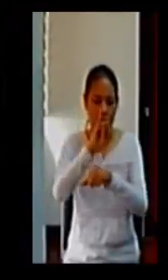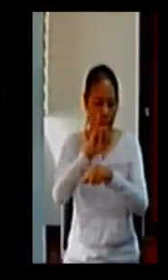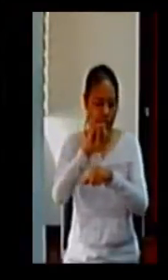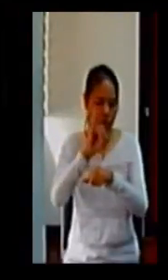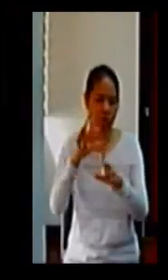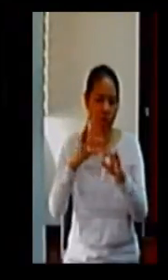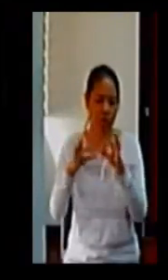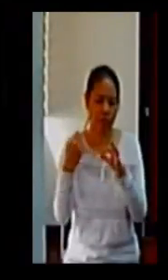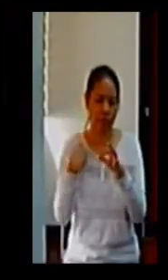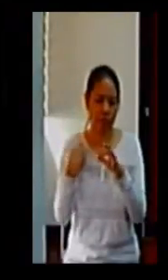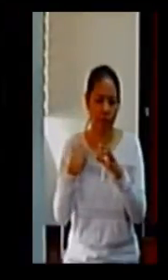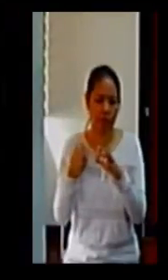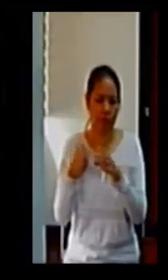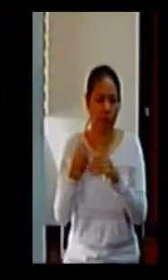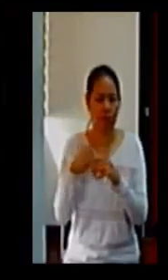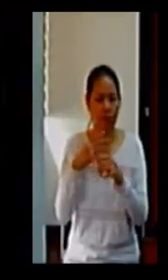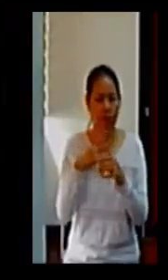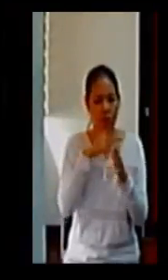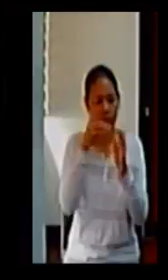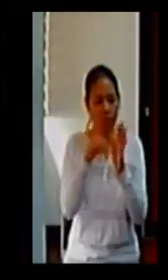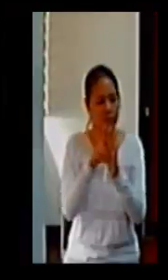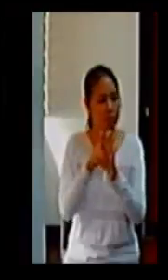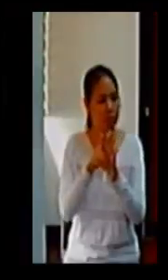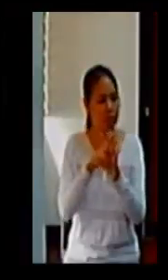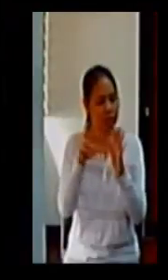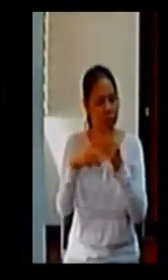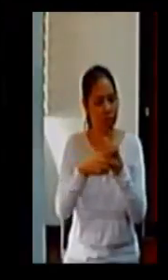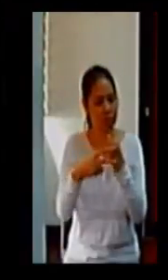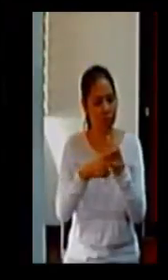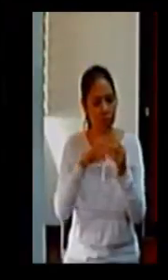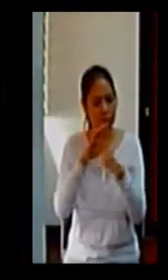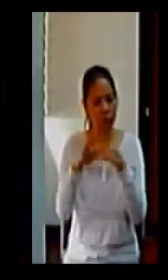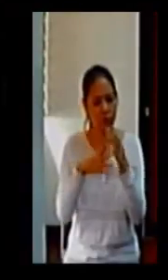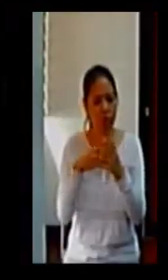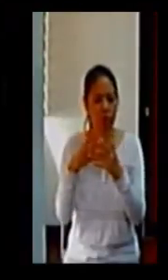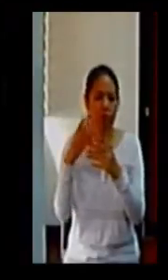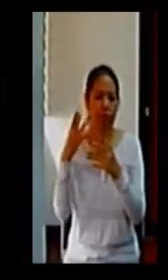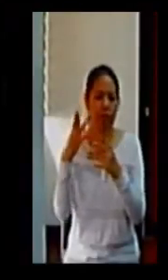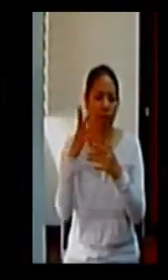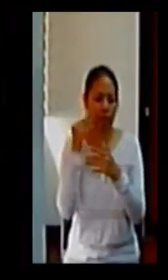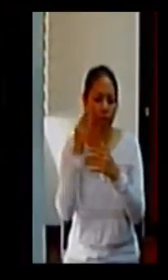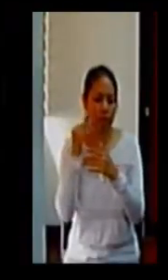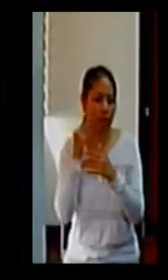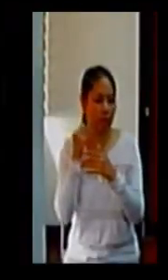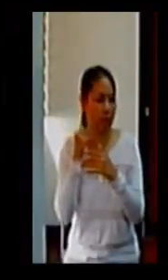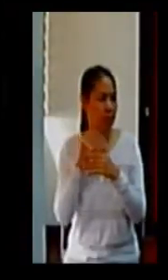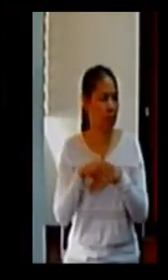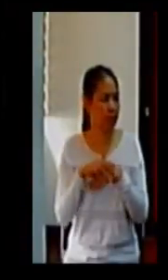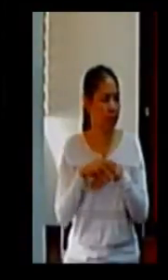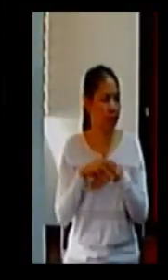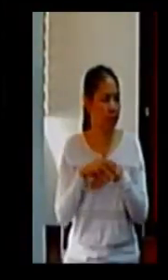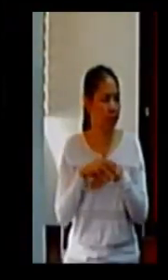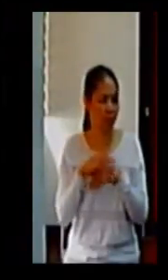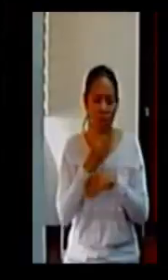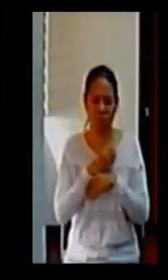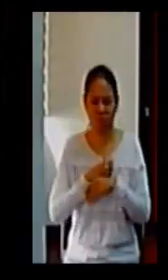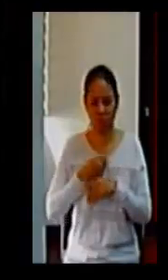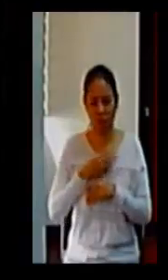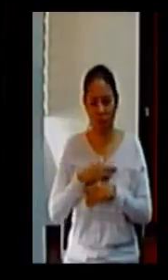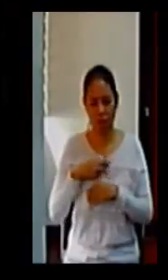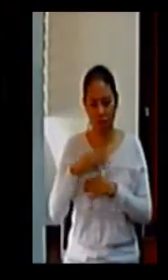na nagdodokumento ng ganitong mga pagbabago at mga karanasan. I regret to inform you that